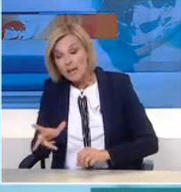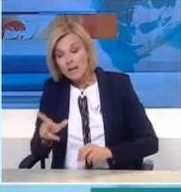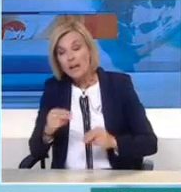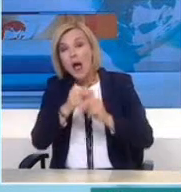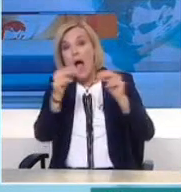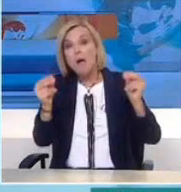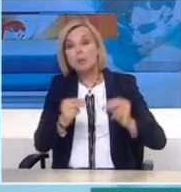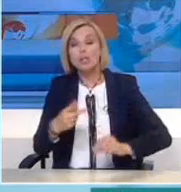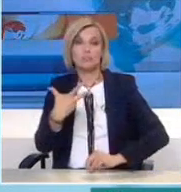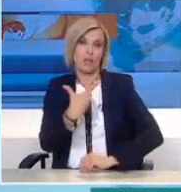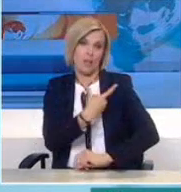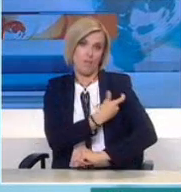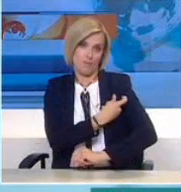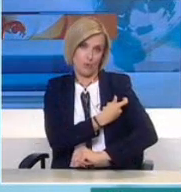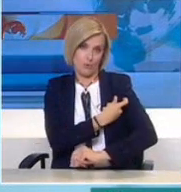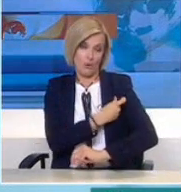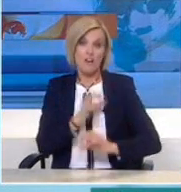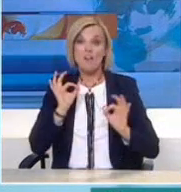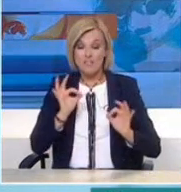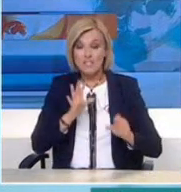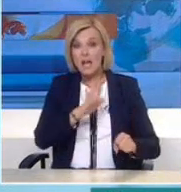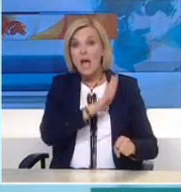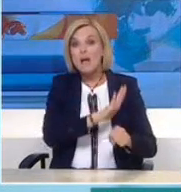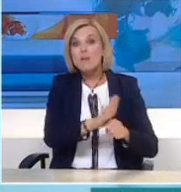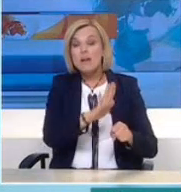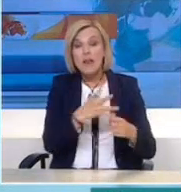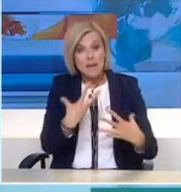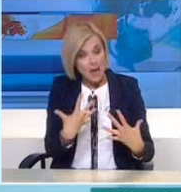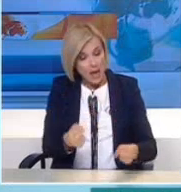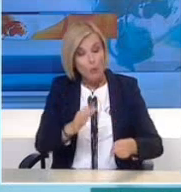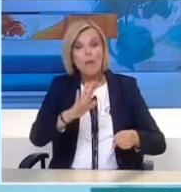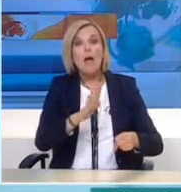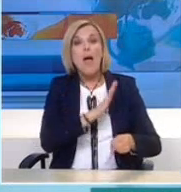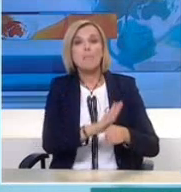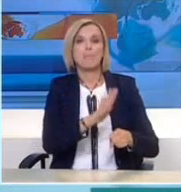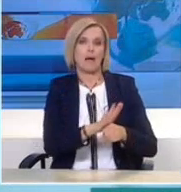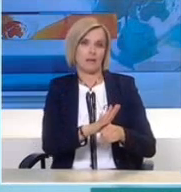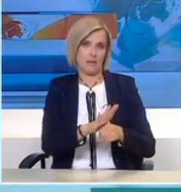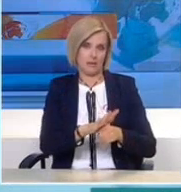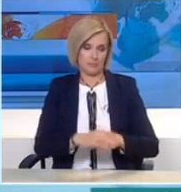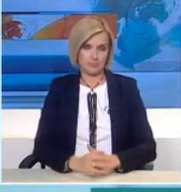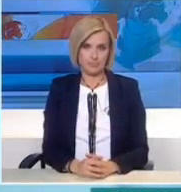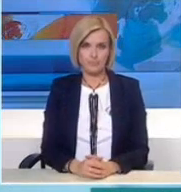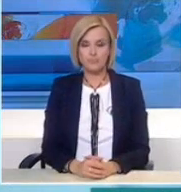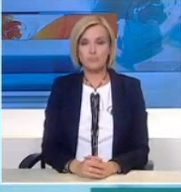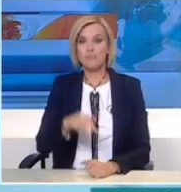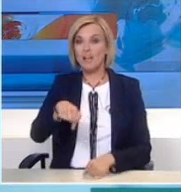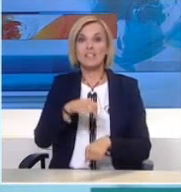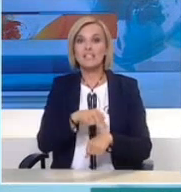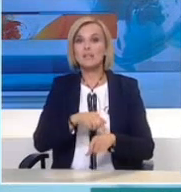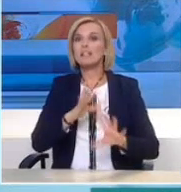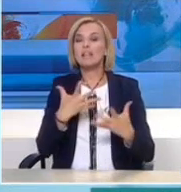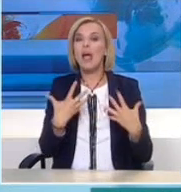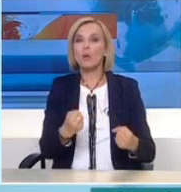αύριο, και να υπάρχει βέβαια επάρκεια στο σύστημα υγειονομικής περίθαλψης. Τα δύο κύρια όπλα μας αυτή τη στιγμή εξακολουθεί να